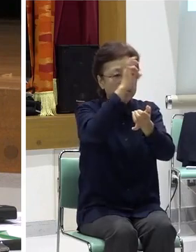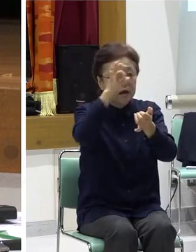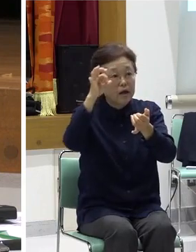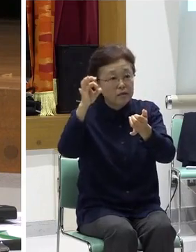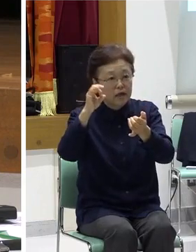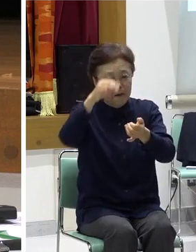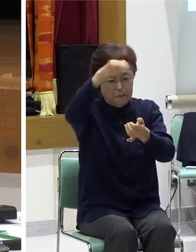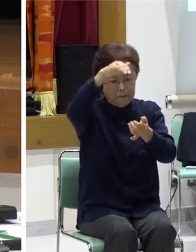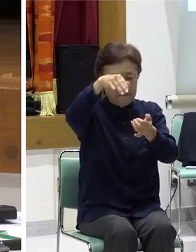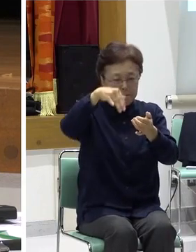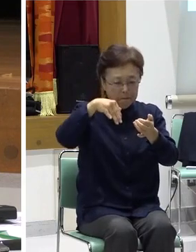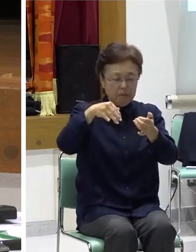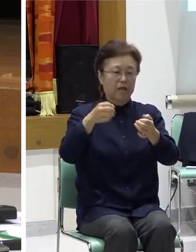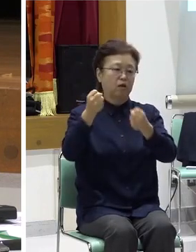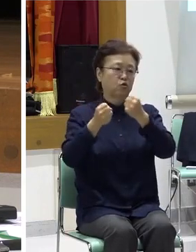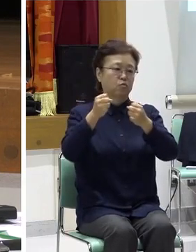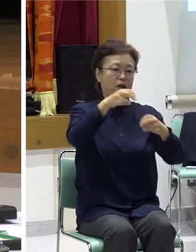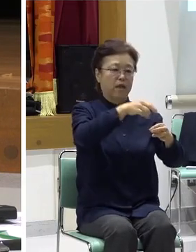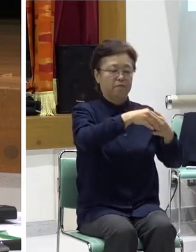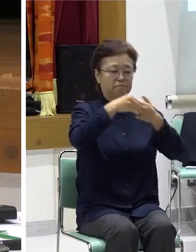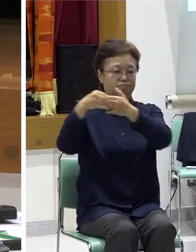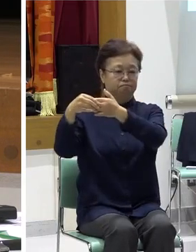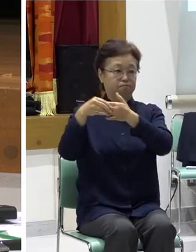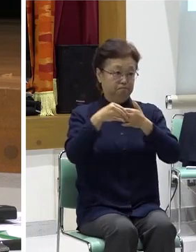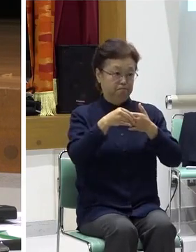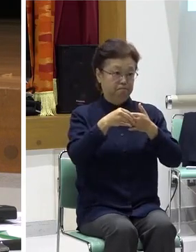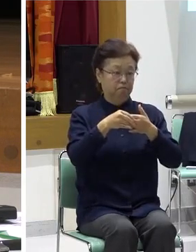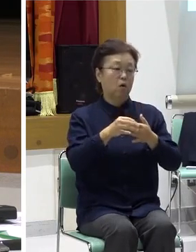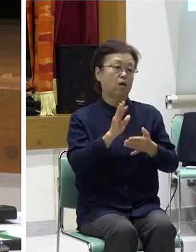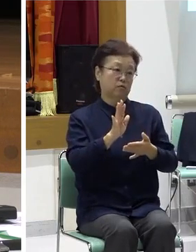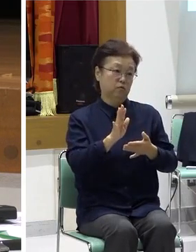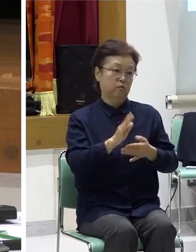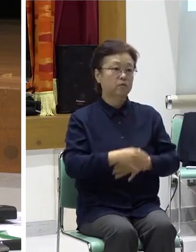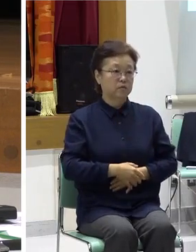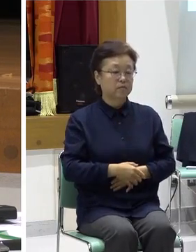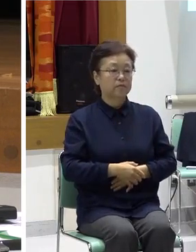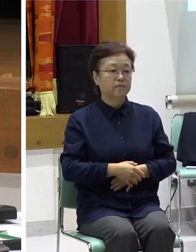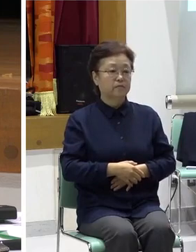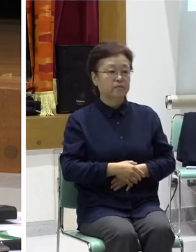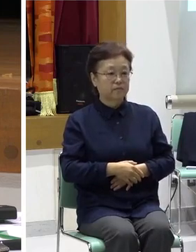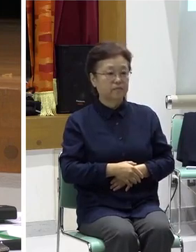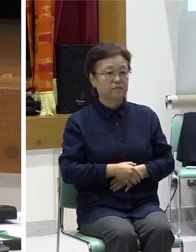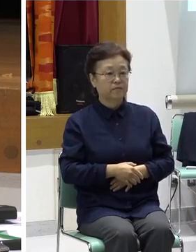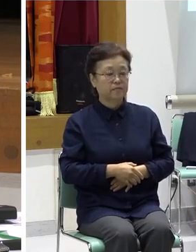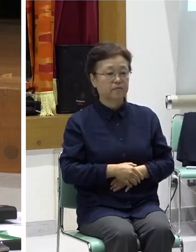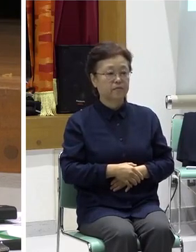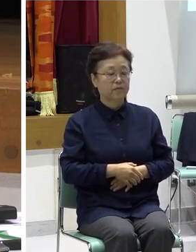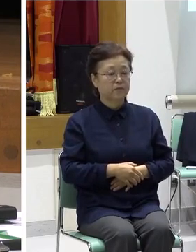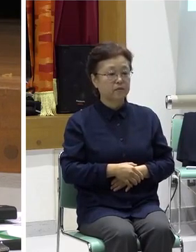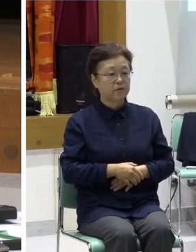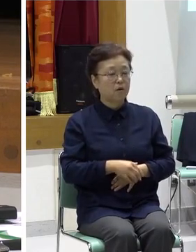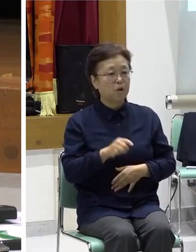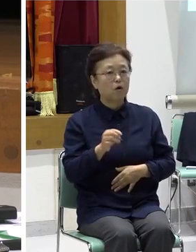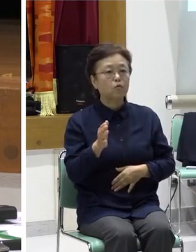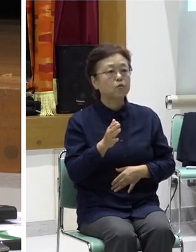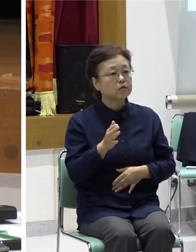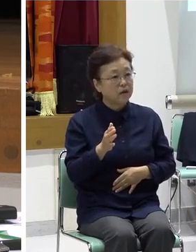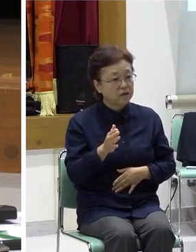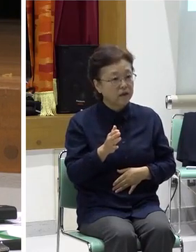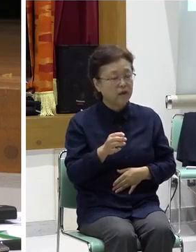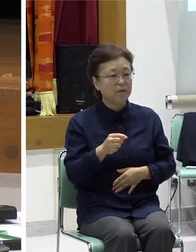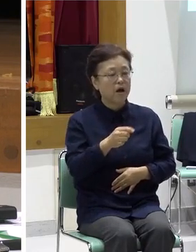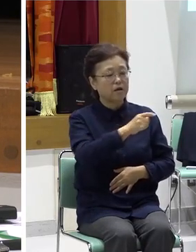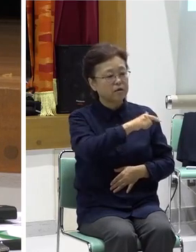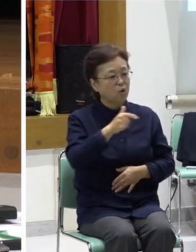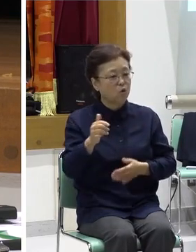誘導して乗っていただくっていう、そんなことをすることもあります。10月も1回あったかないところです。まあ、そういったところで、いろんな